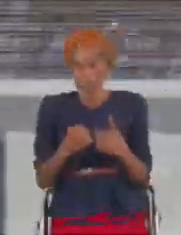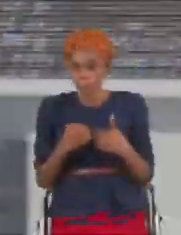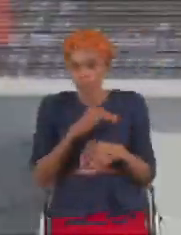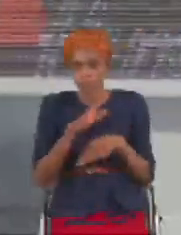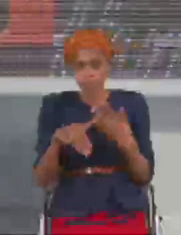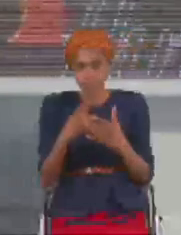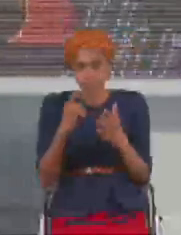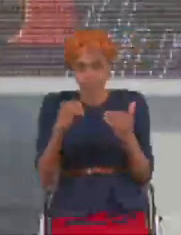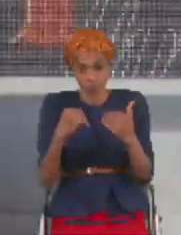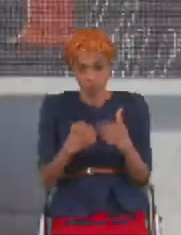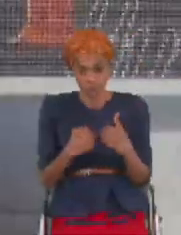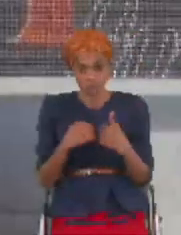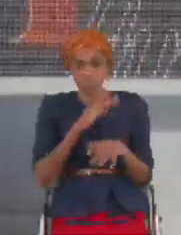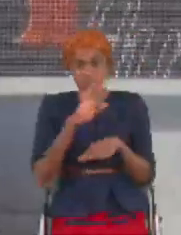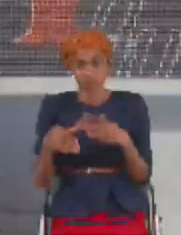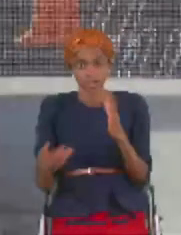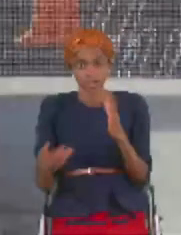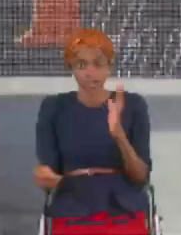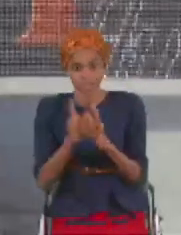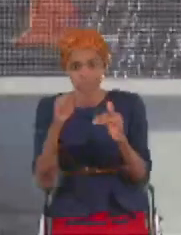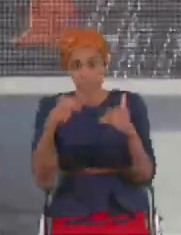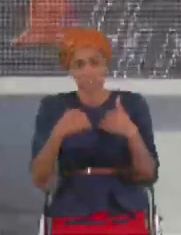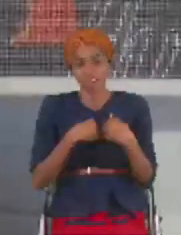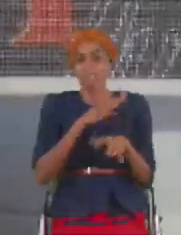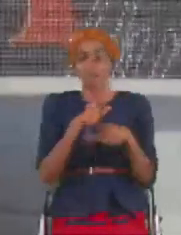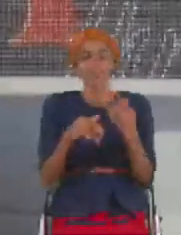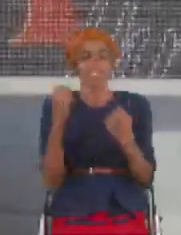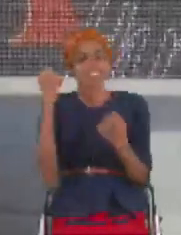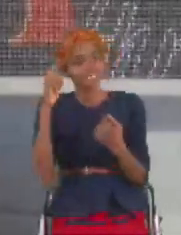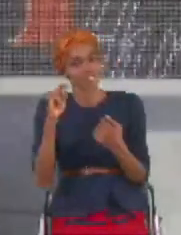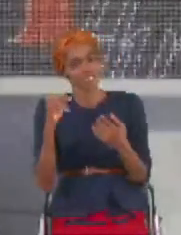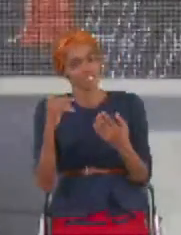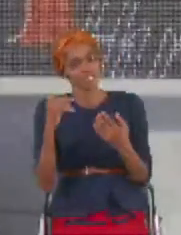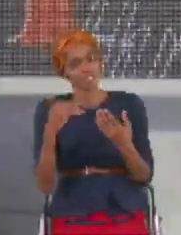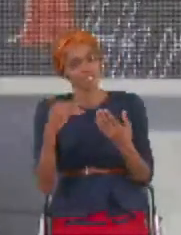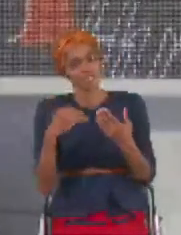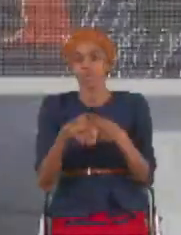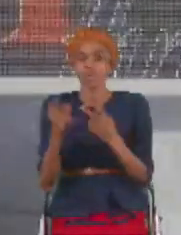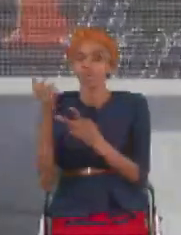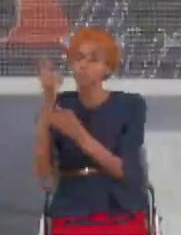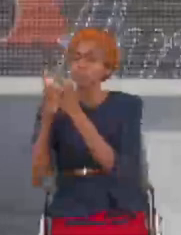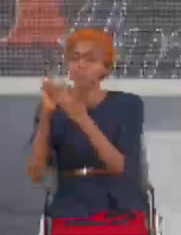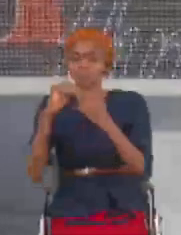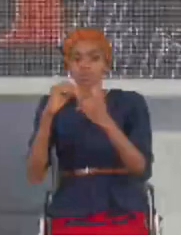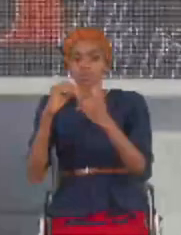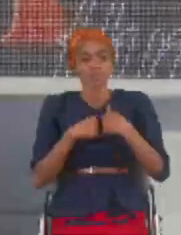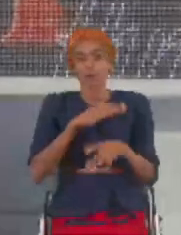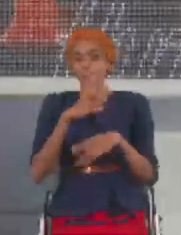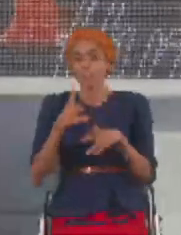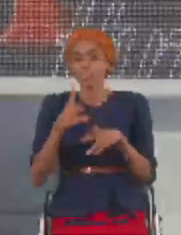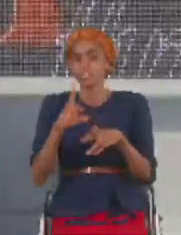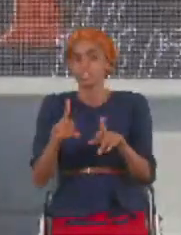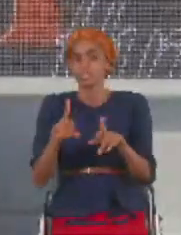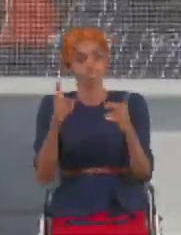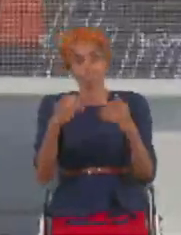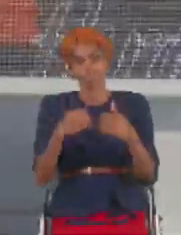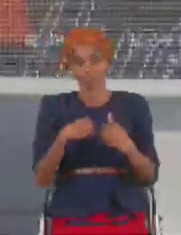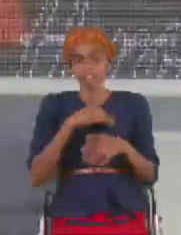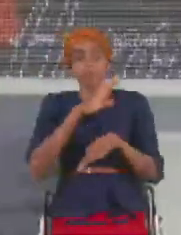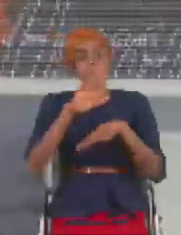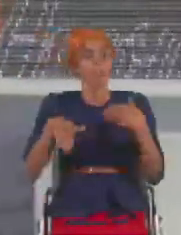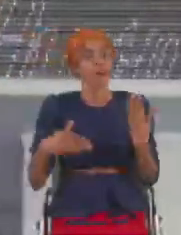as toute l'habileté que tu as toute la compréhension que tu as tout la vision que tu as tout la révélation que tu as